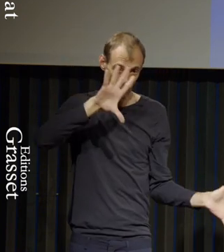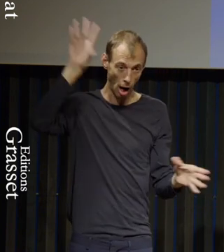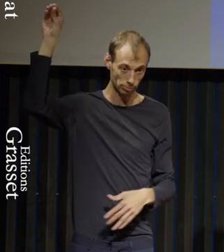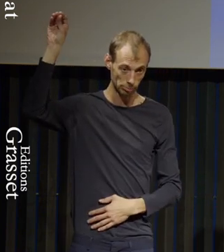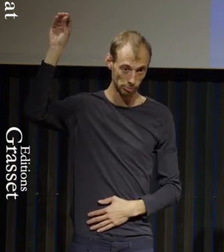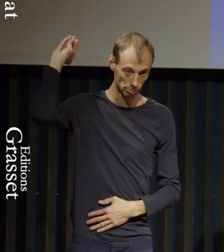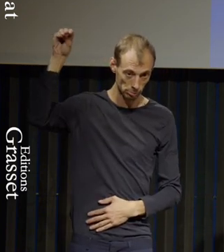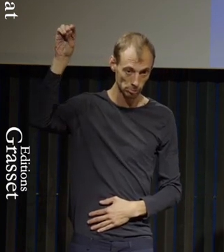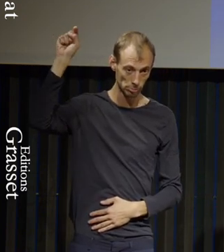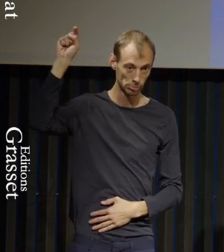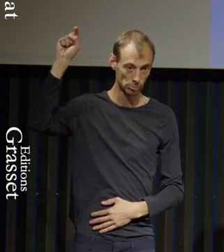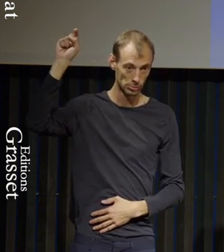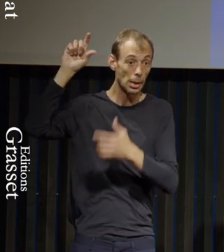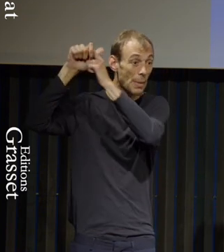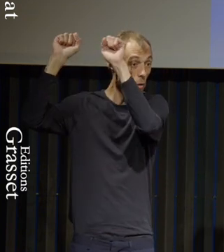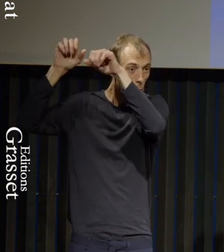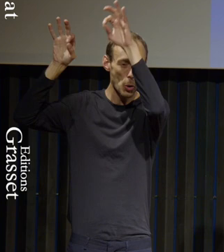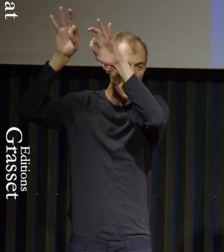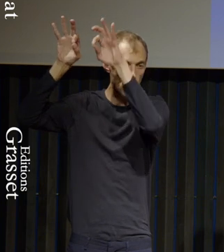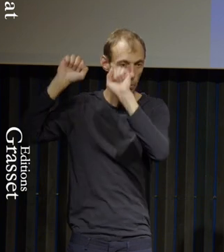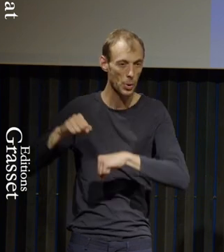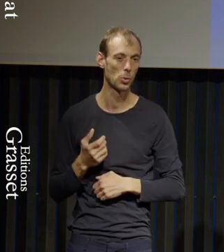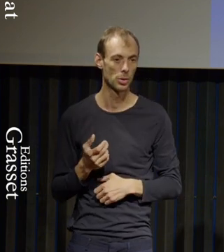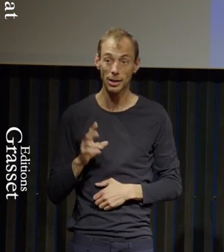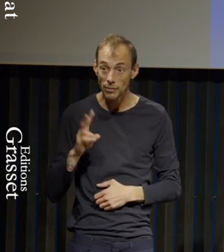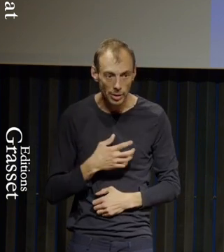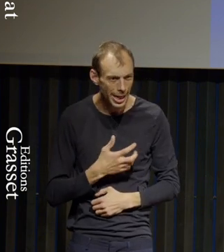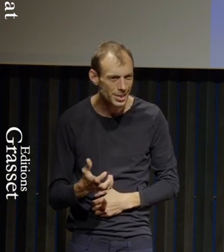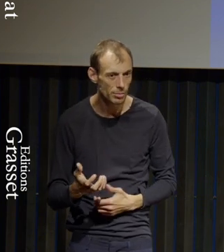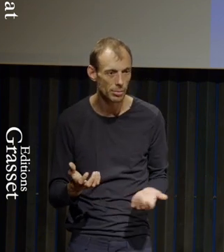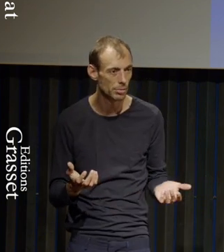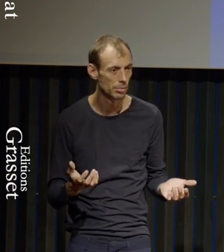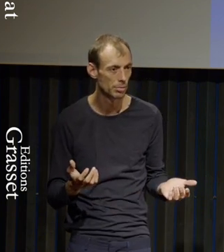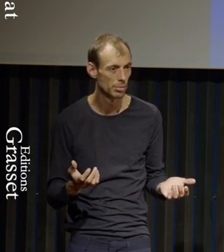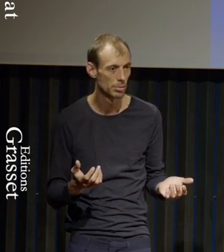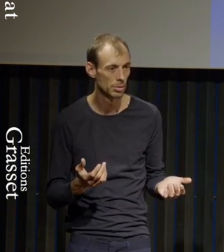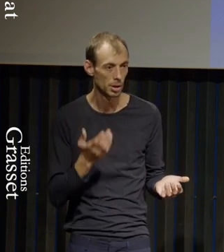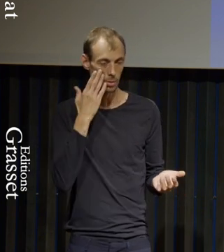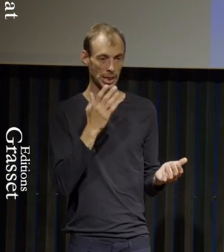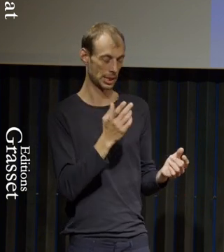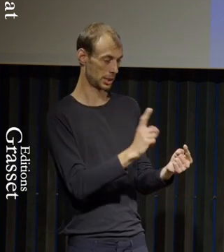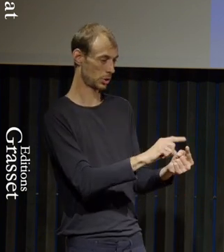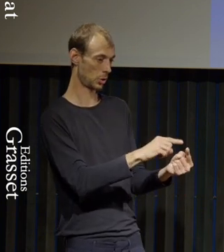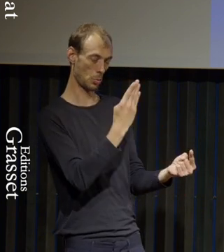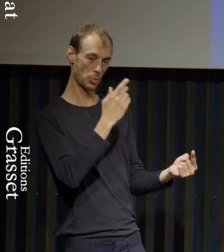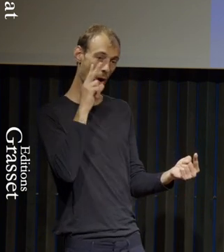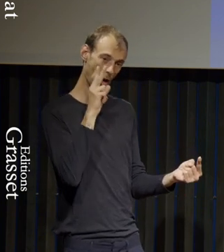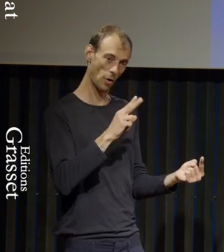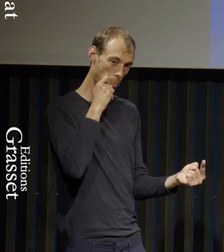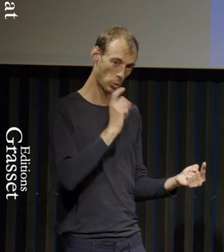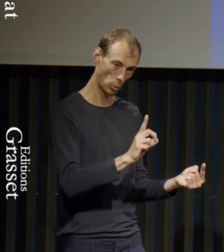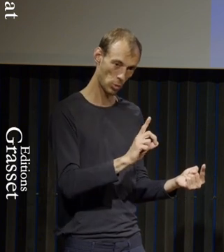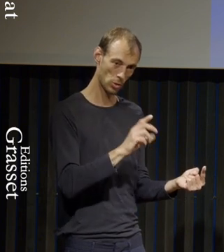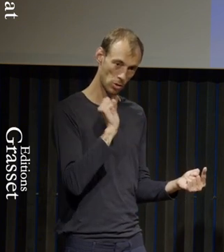infinie, puisque à partir du moment où je peux me représenter quelque chose, je peux enrichir autant que je le souhaite